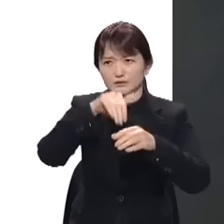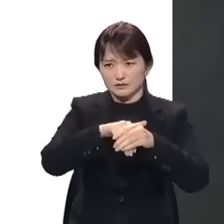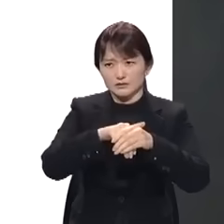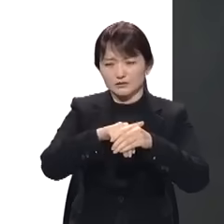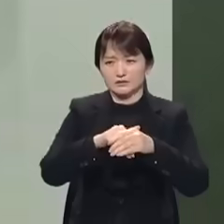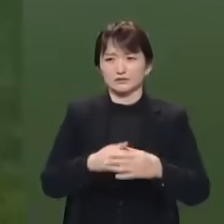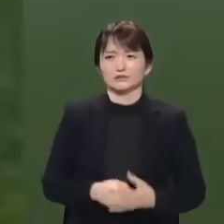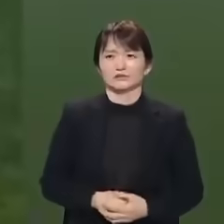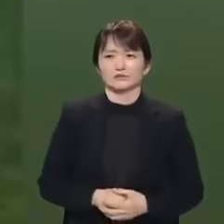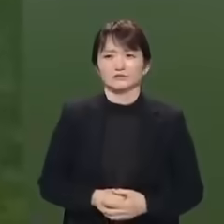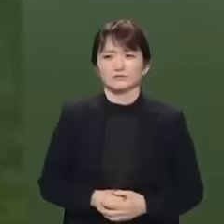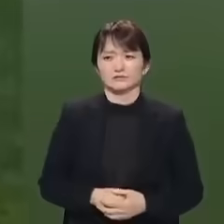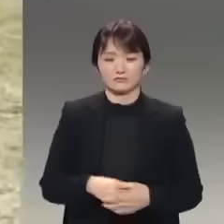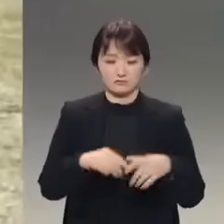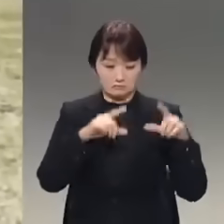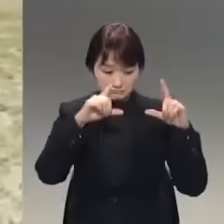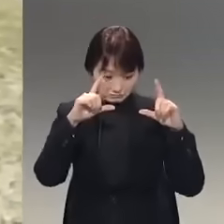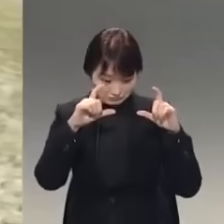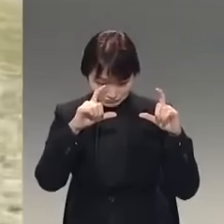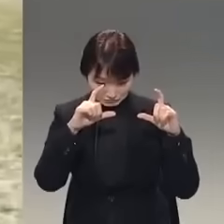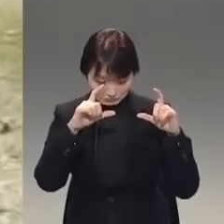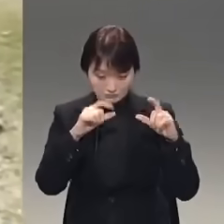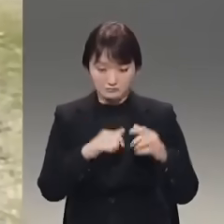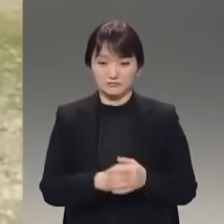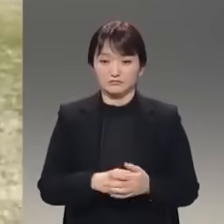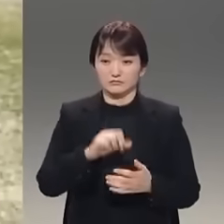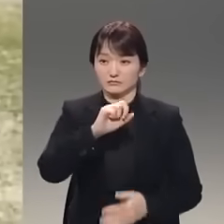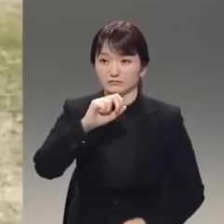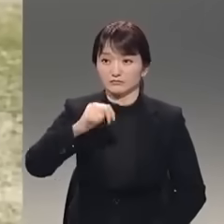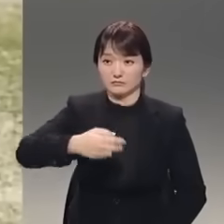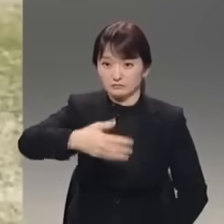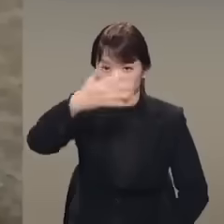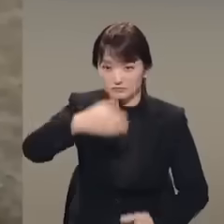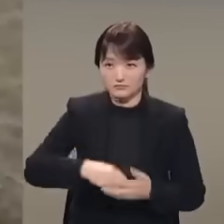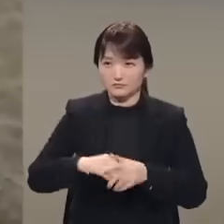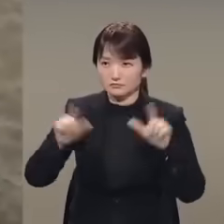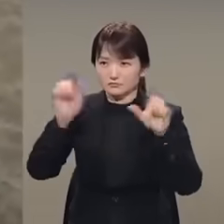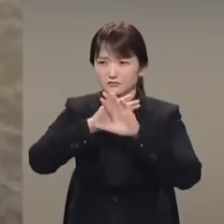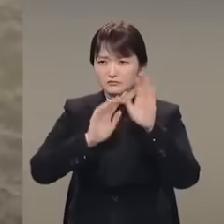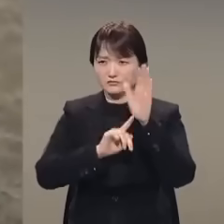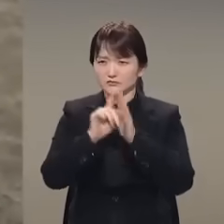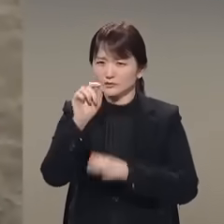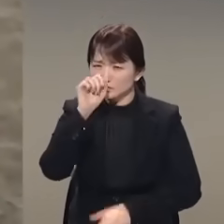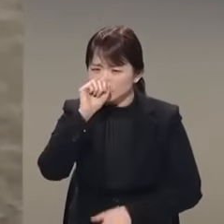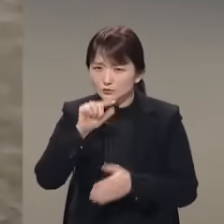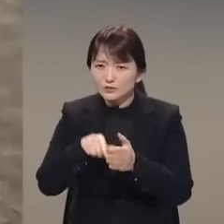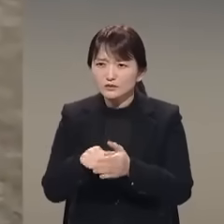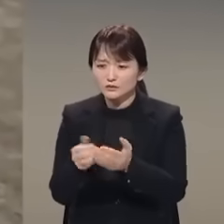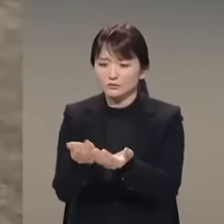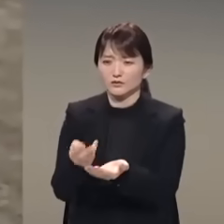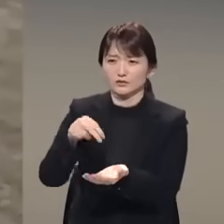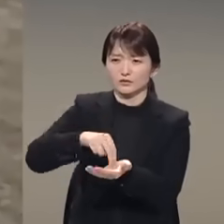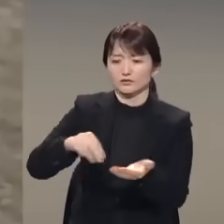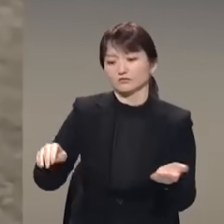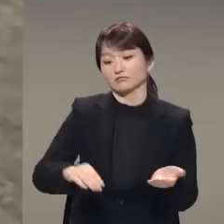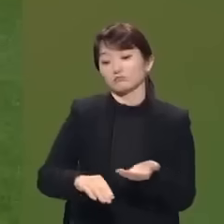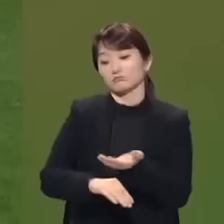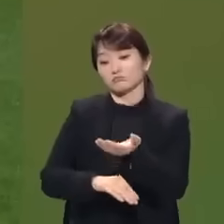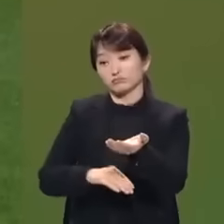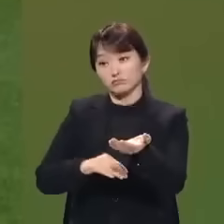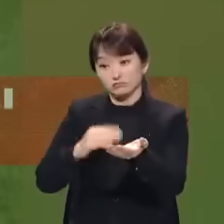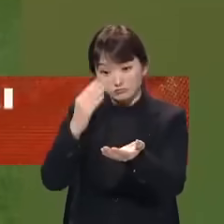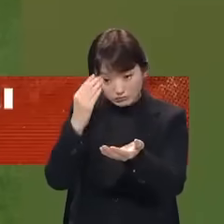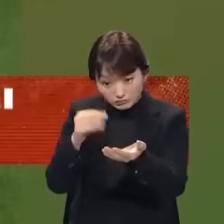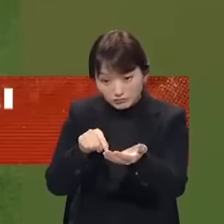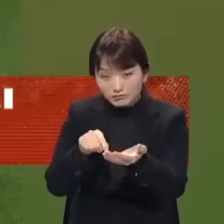또 SNS에 올리고, 그리고 저렇게 치고 나서 딱 날씨 더 좋은 날은 이 요트 타는 모습까지 올리니까 이거 보시는 분들은,